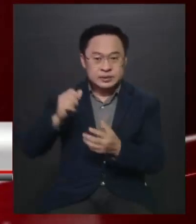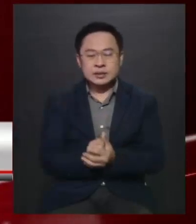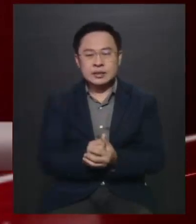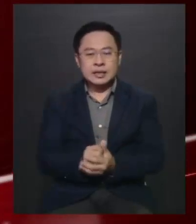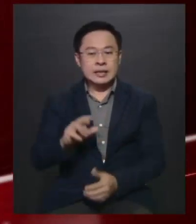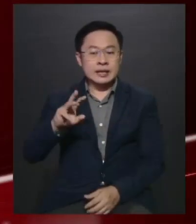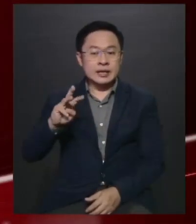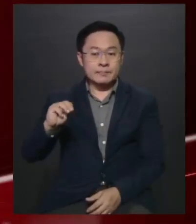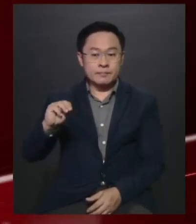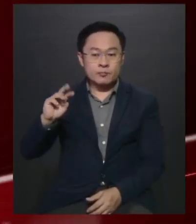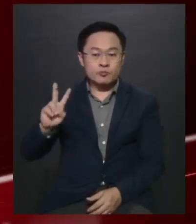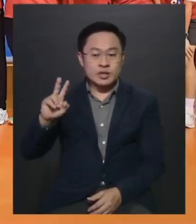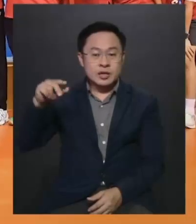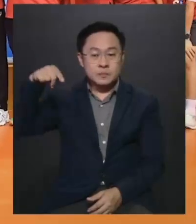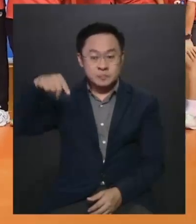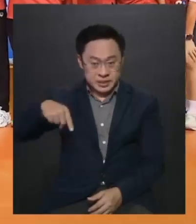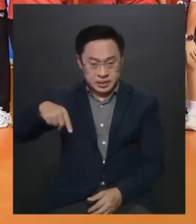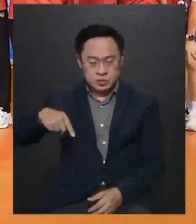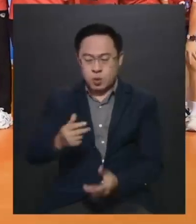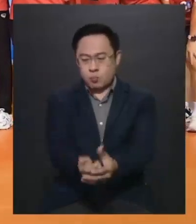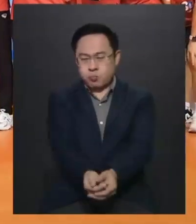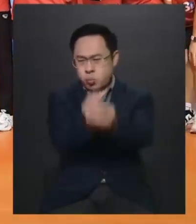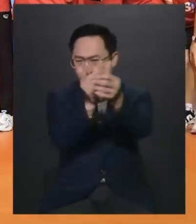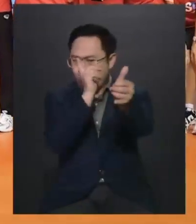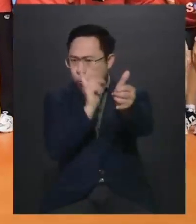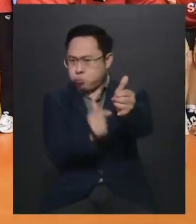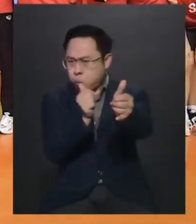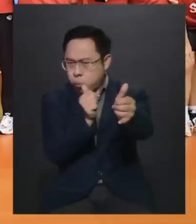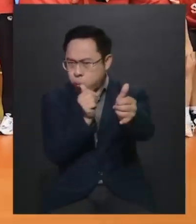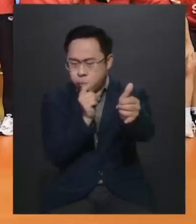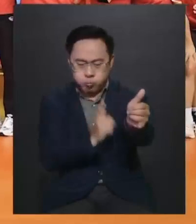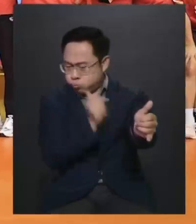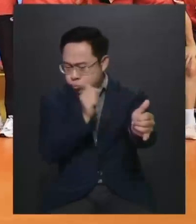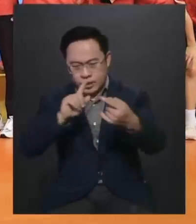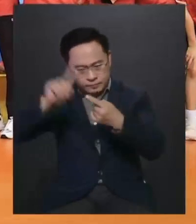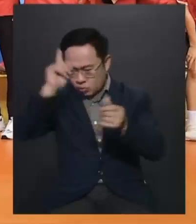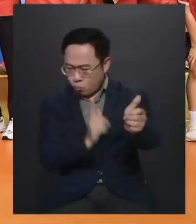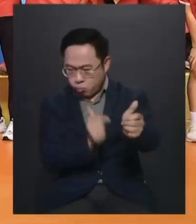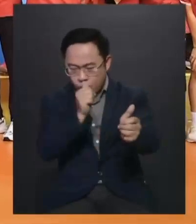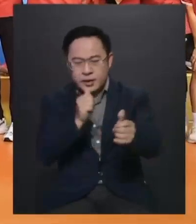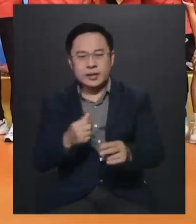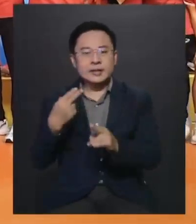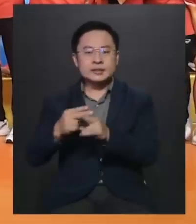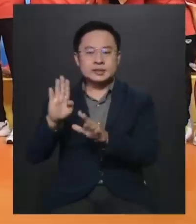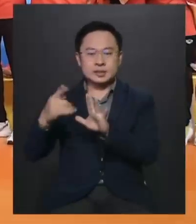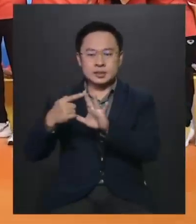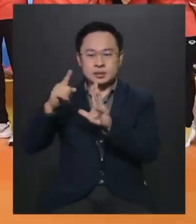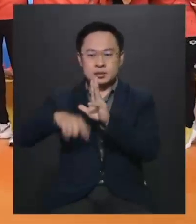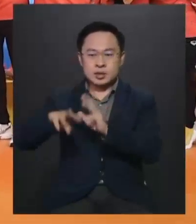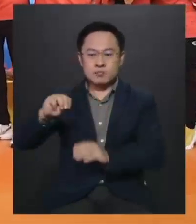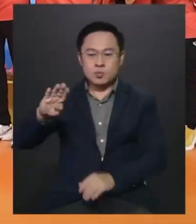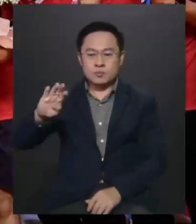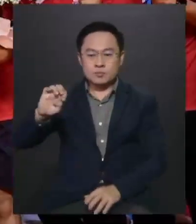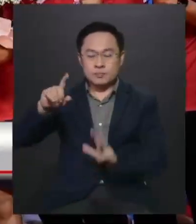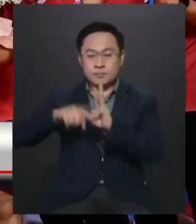รางวัล MVP ครับก็คือผู้เล่นยอดเยี่ยมประจำทัวร์นาเมนต์เนี่ยก็แน่นอนนะเป็นของบุ๋มบิ๋มชจรโมกศรีนะครับทีมชาติไทยนะฮะตอนที่โฆ